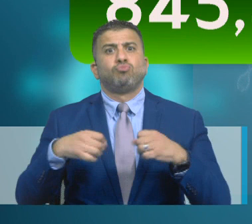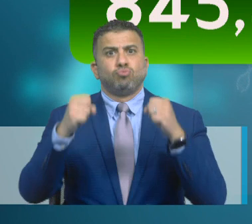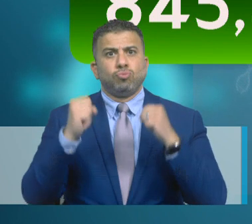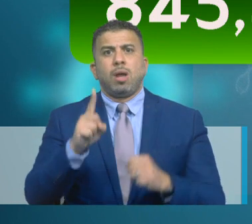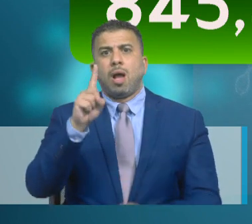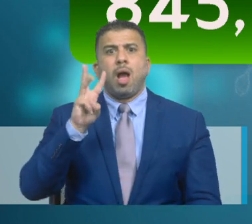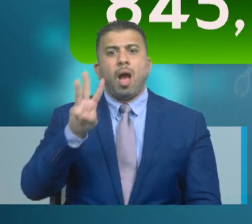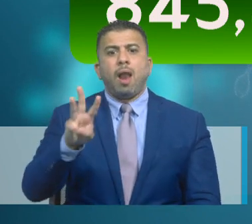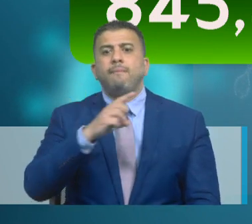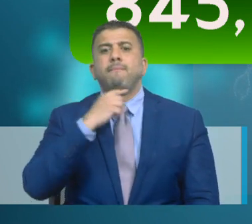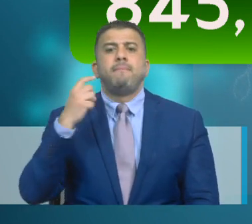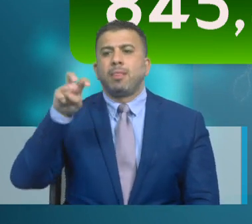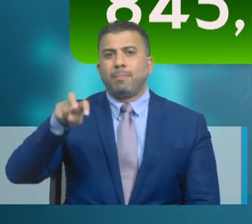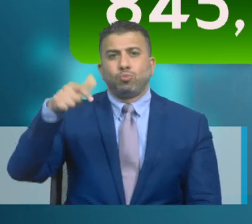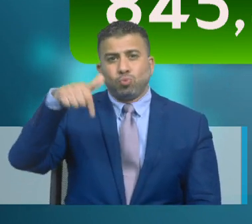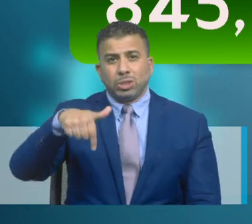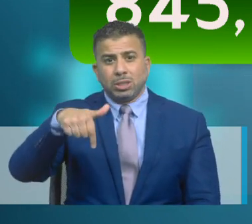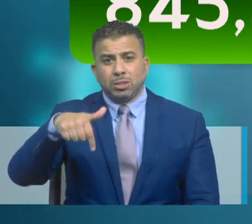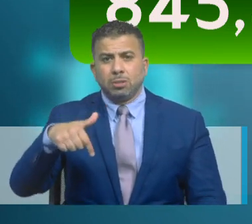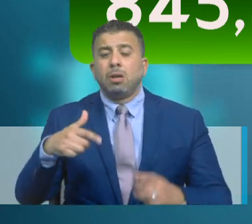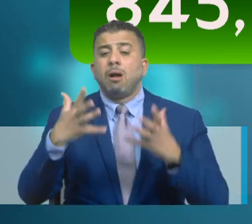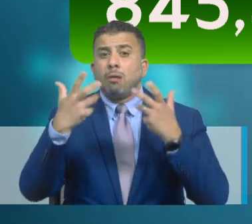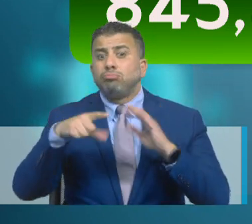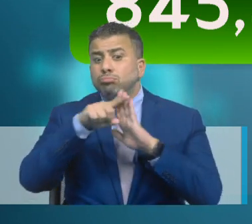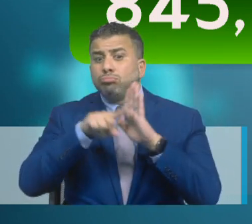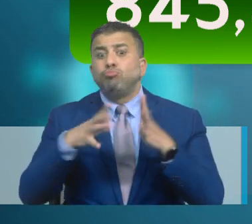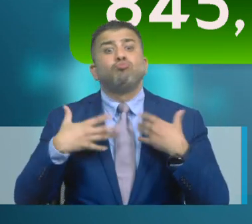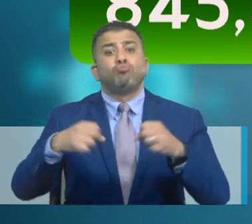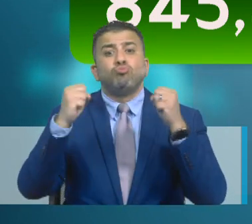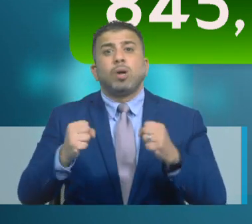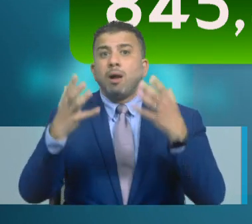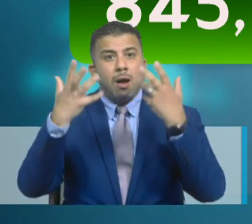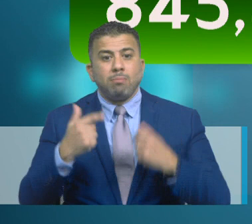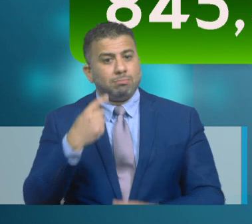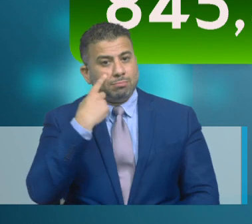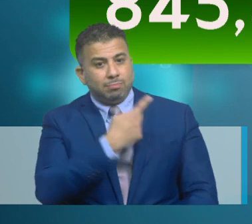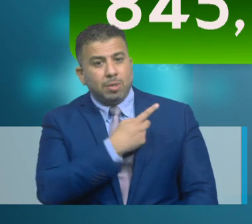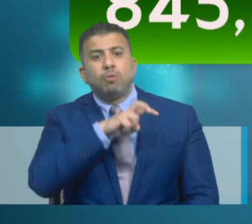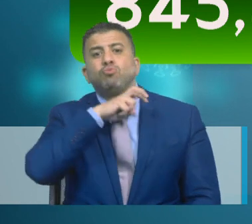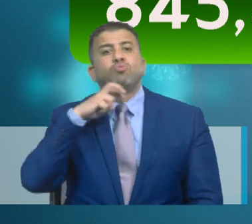1168 حالة جديدة من المرض، وبذلك يكون مجموع حالات الشفاء